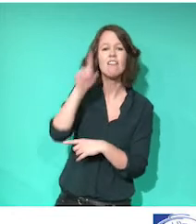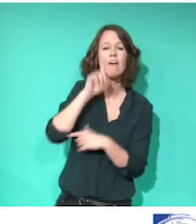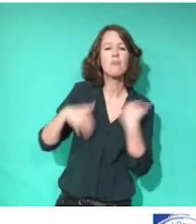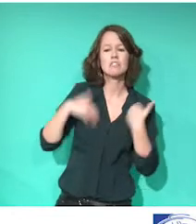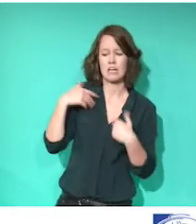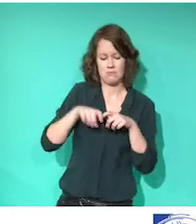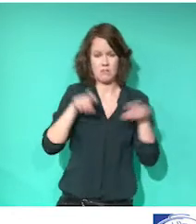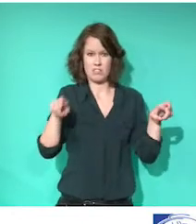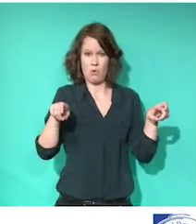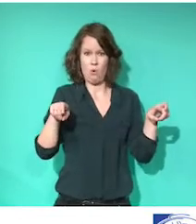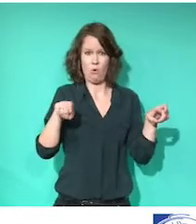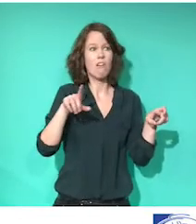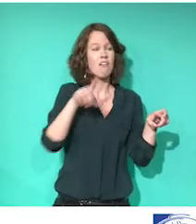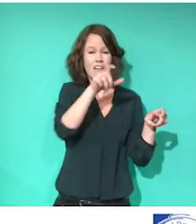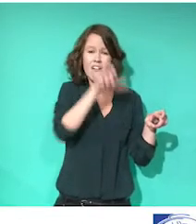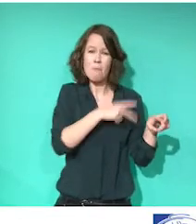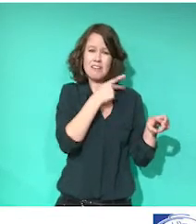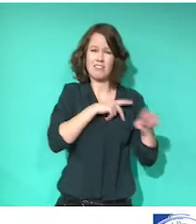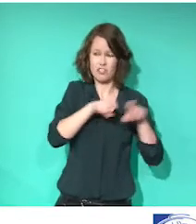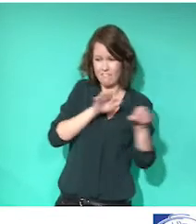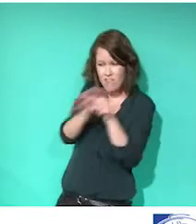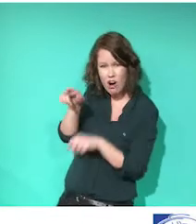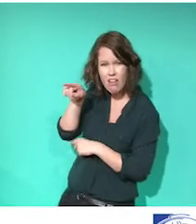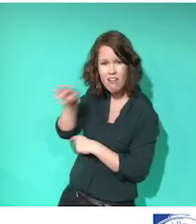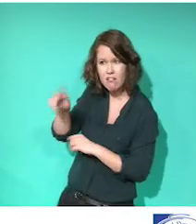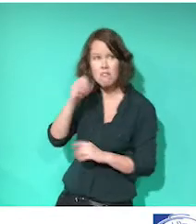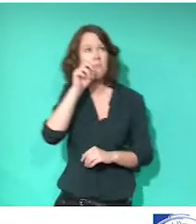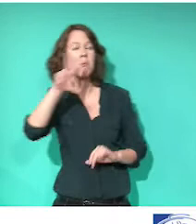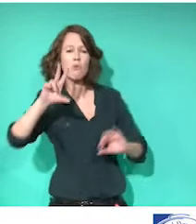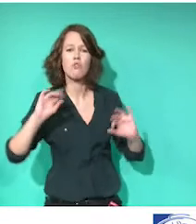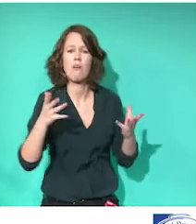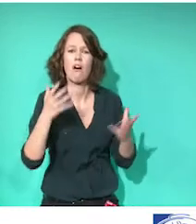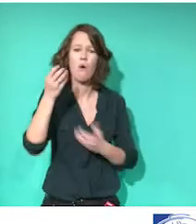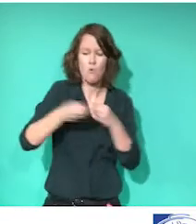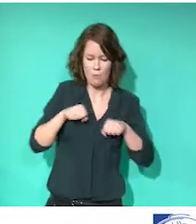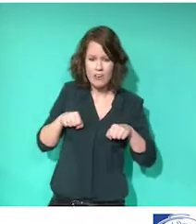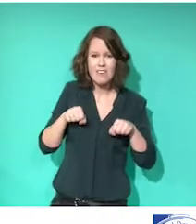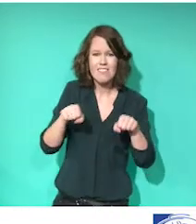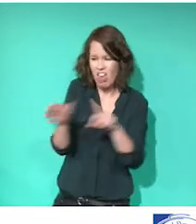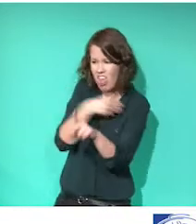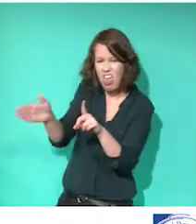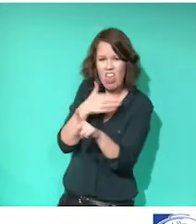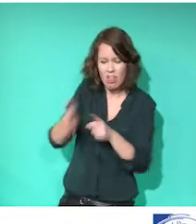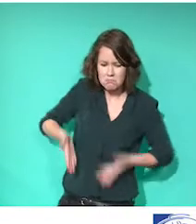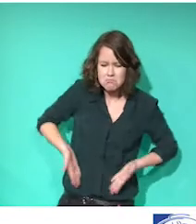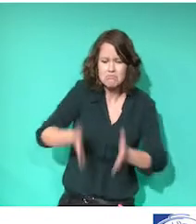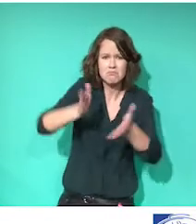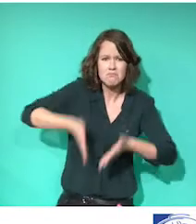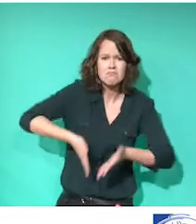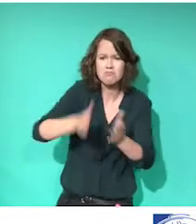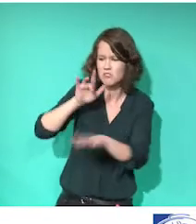violée, dénoncer le brancardier qui l'a maltraitée dans les longs couloirs hospitaliers? Donc,